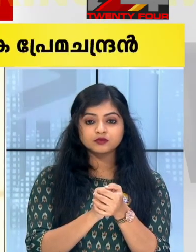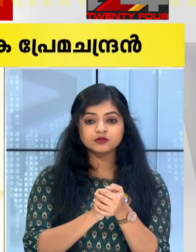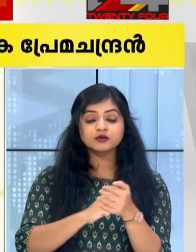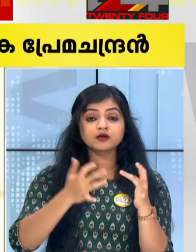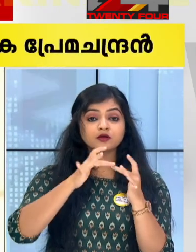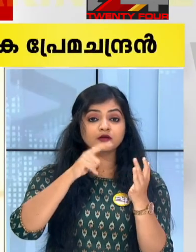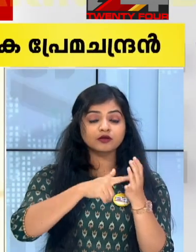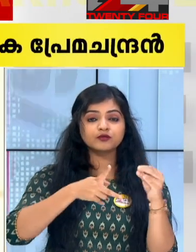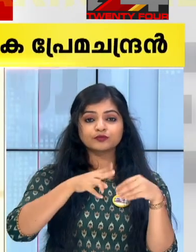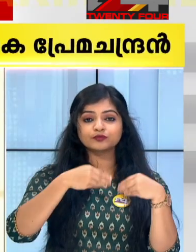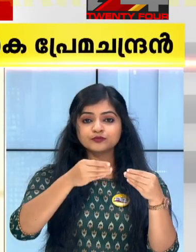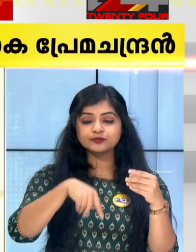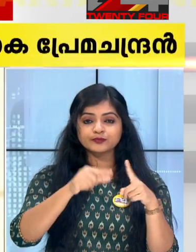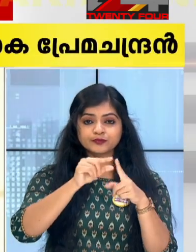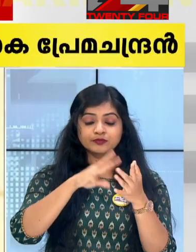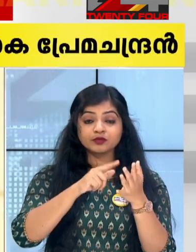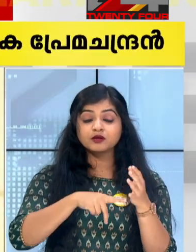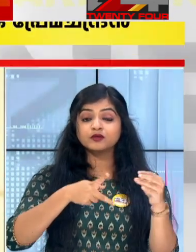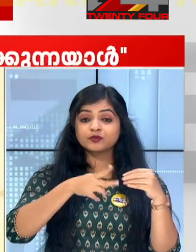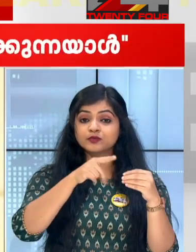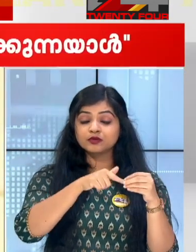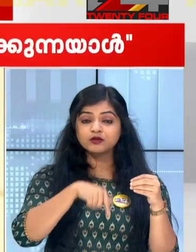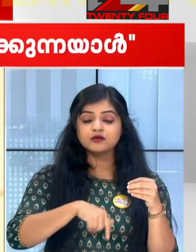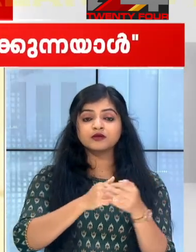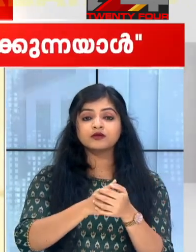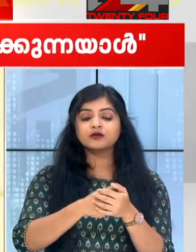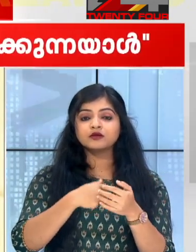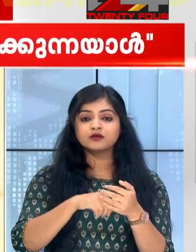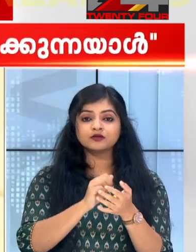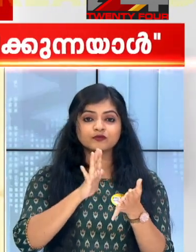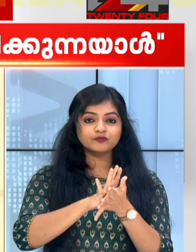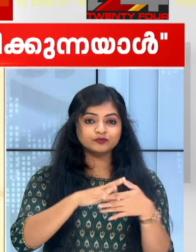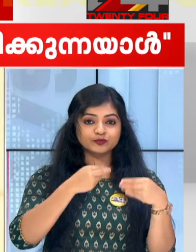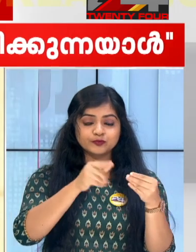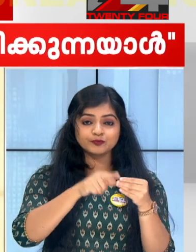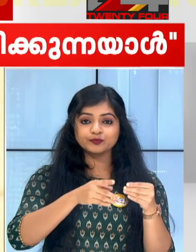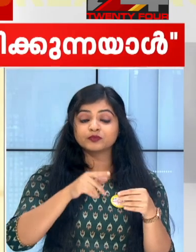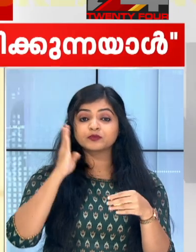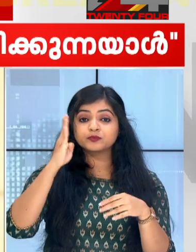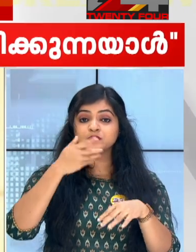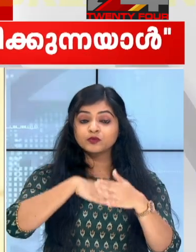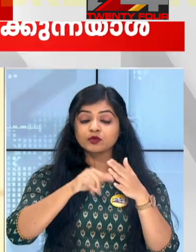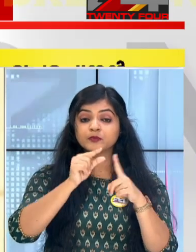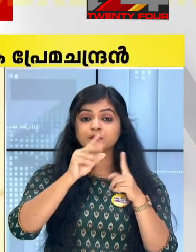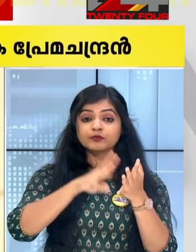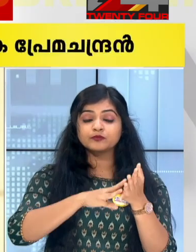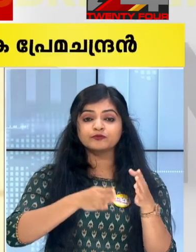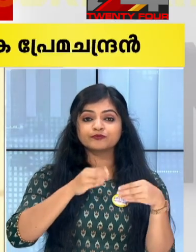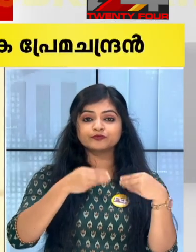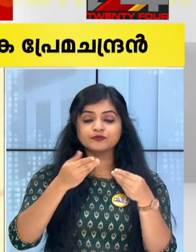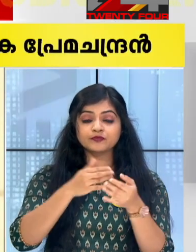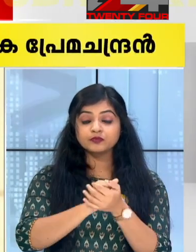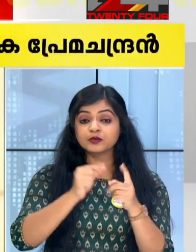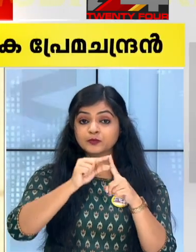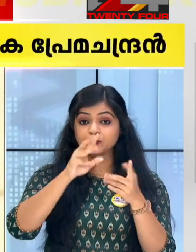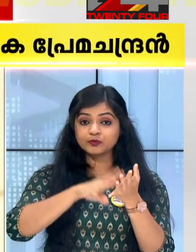ഉദ്ഘാടനത്തിൽ ആശംസ അറിയിച്ച ചടങ്ങിലാണ് പ്രേമചന്ദ്രൻ പ്രധാനമന്ത്രിയെ പുകഴ്ത്തി രംഗത്ത് വന്നത്. പ്രധാനമന്ത്രി ഉദ്ഘാടനം ചെയ്യുന്ന പദ്ധതികളുടെ